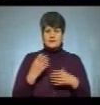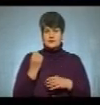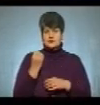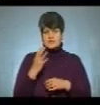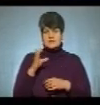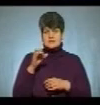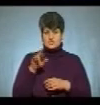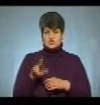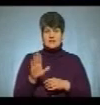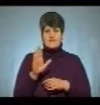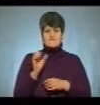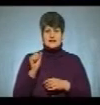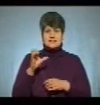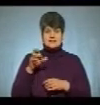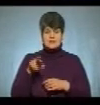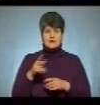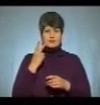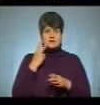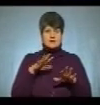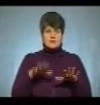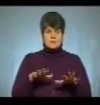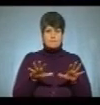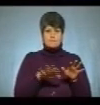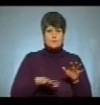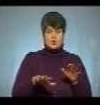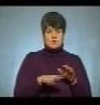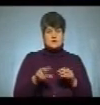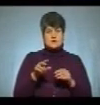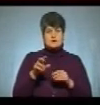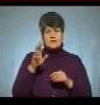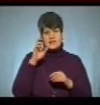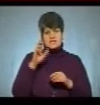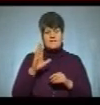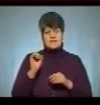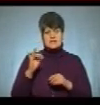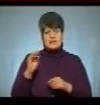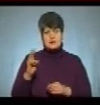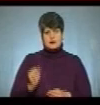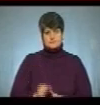14 січня на Василя, постійна локація – площа князя Василька.